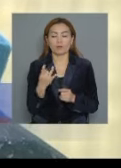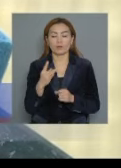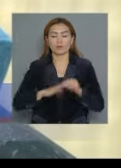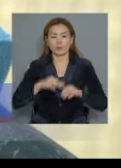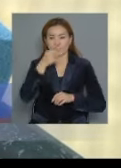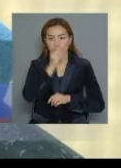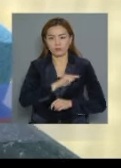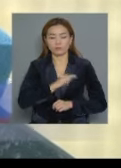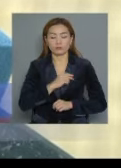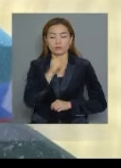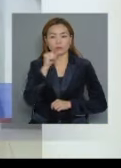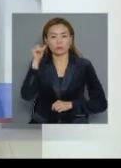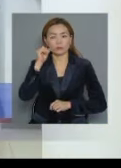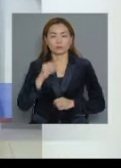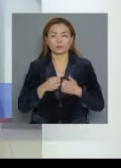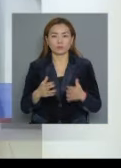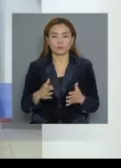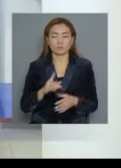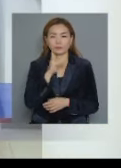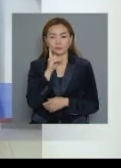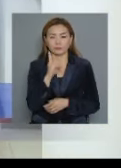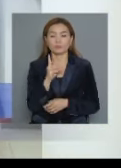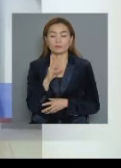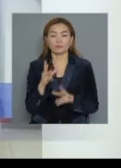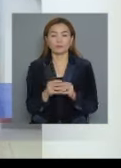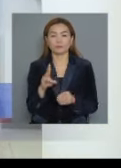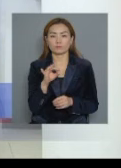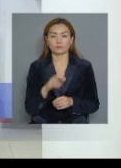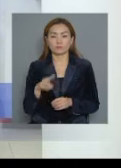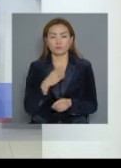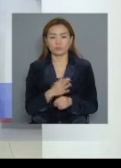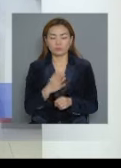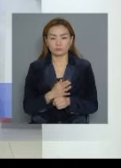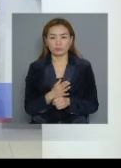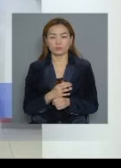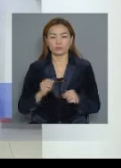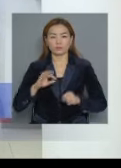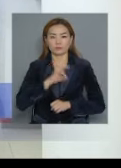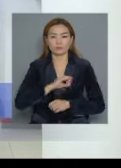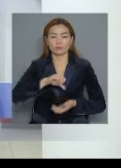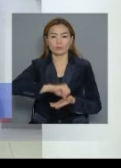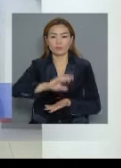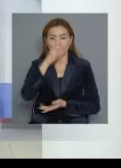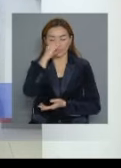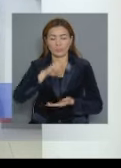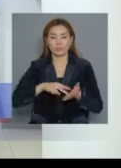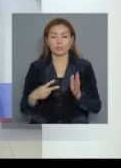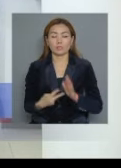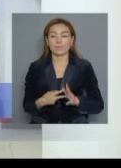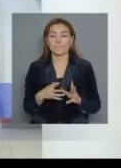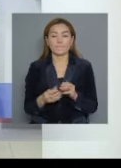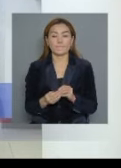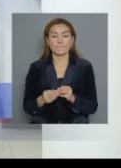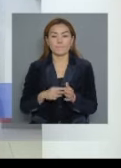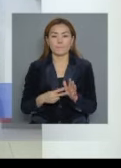работы. С прошлого года выпускники и молодежь категории НИТ получили возможность принять участие в этом проекте. В этом